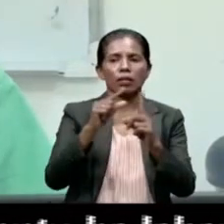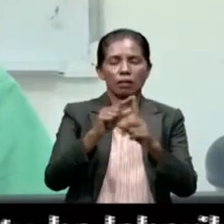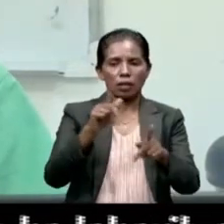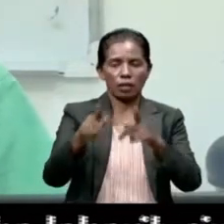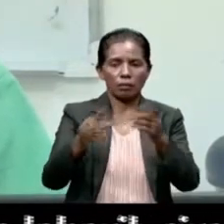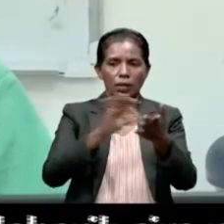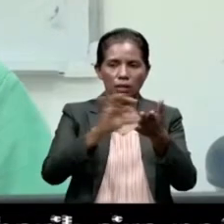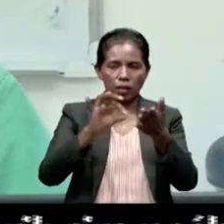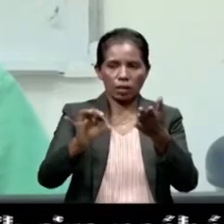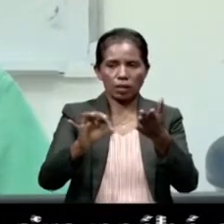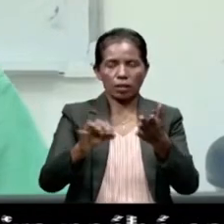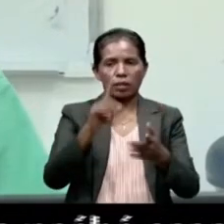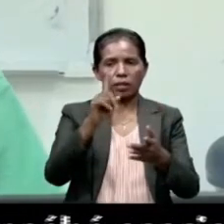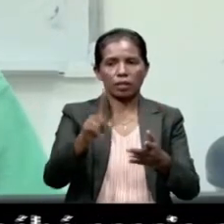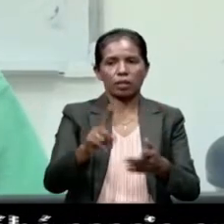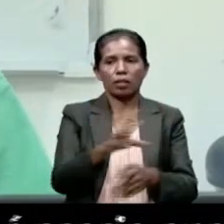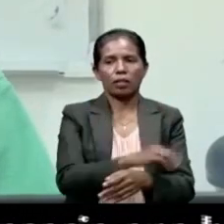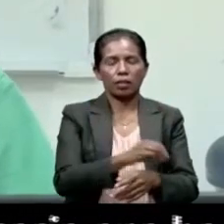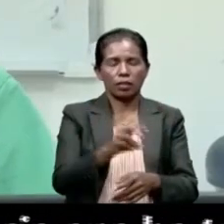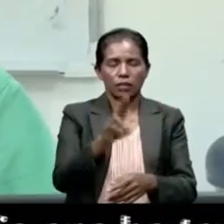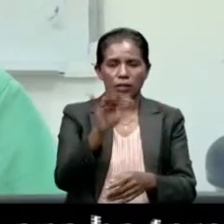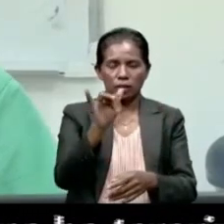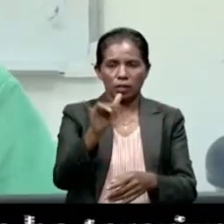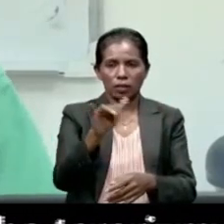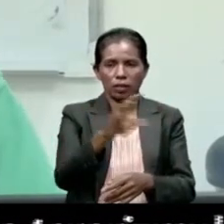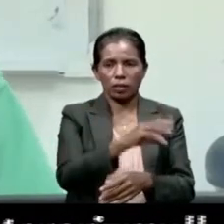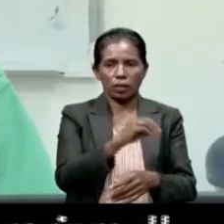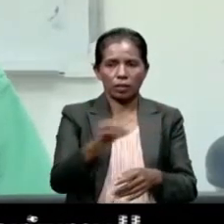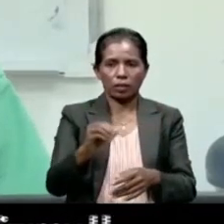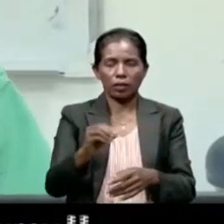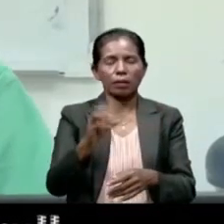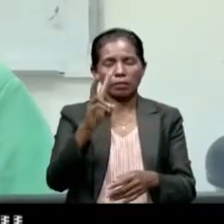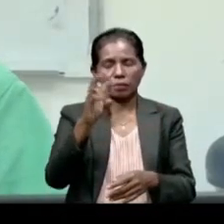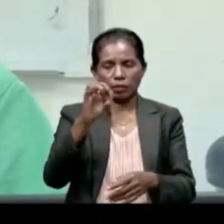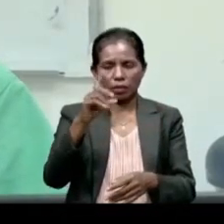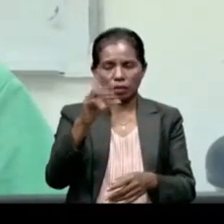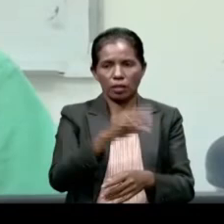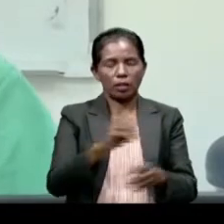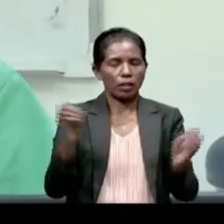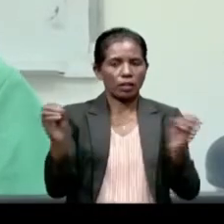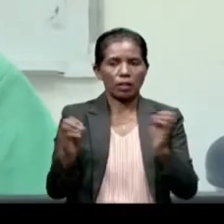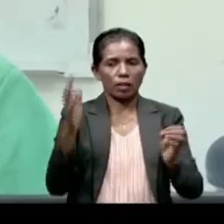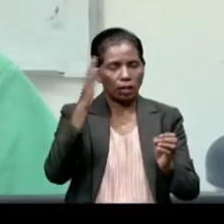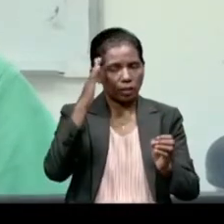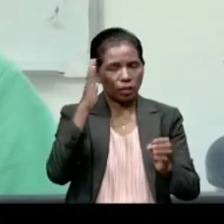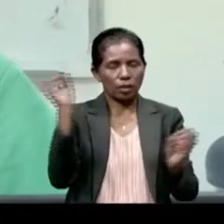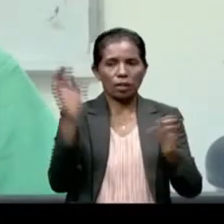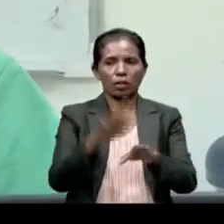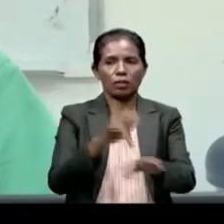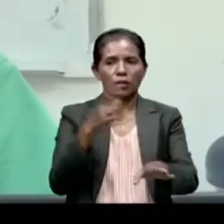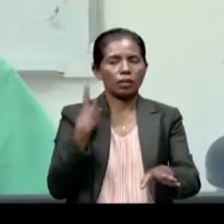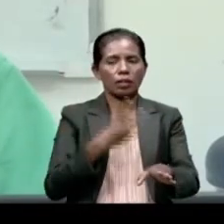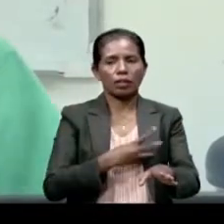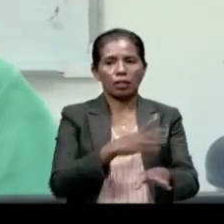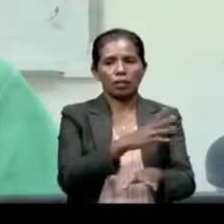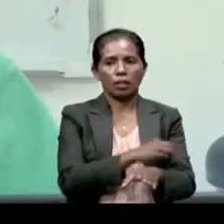hakarak, makai ma di you equal you. Undetected untransmission. La detecta la hadait. Ya ya itu nanti itu jadi